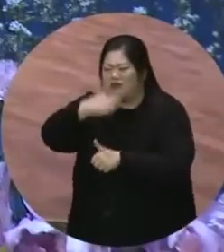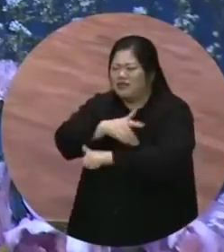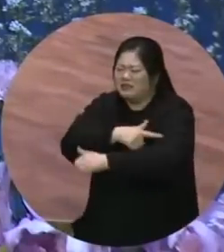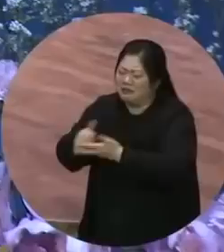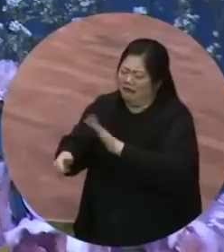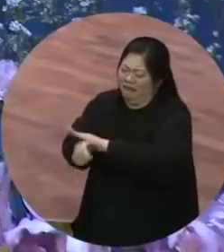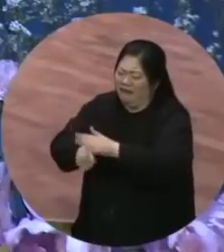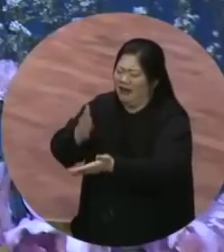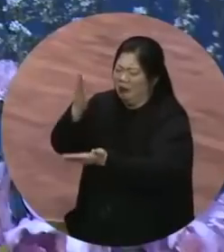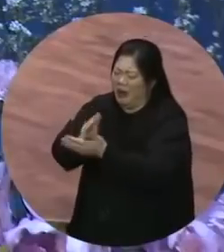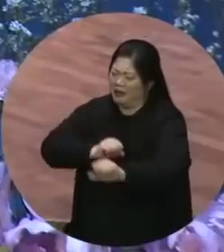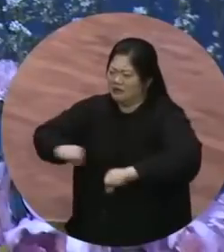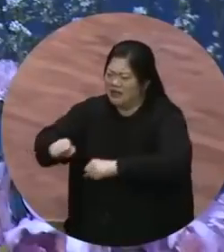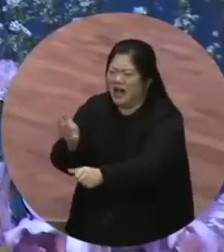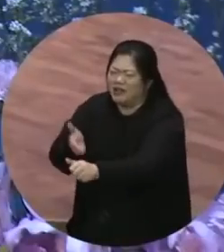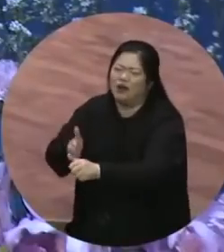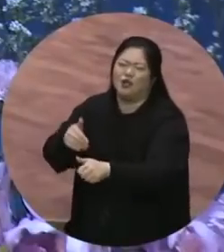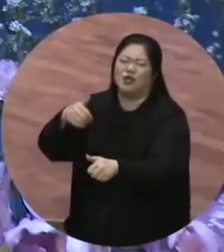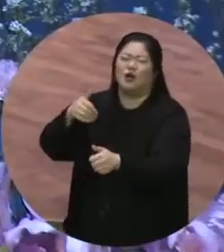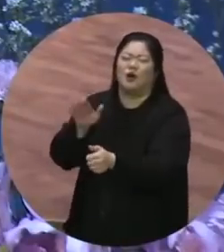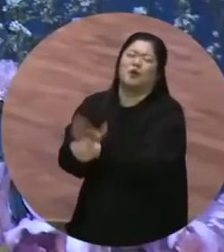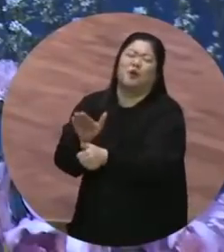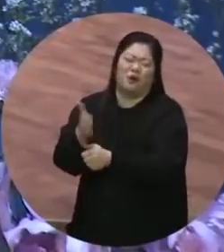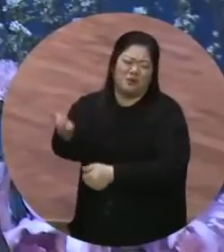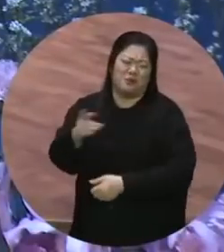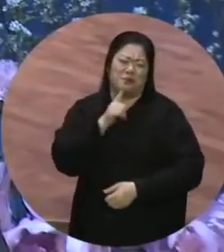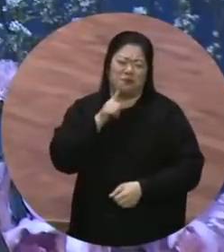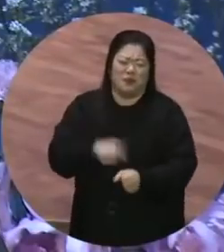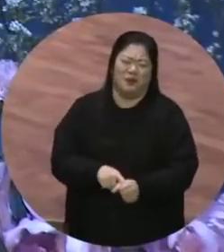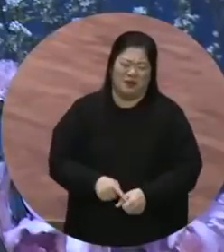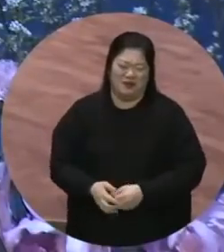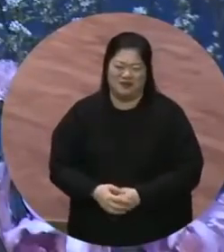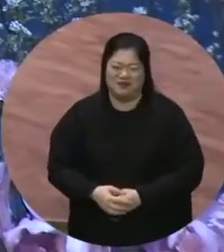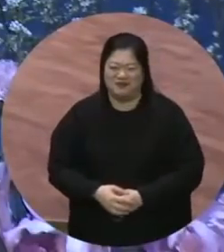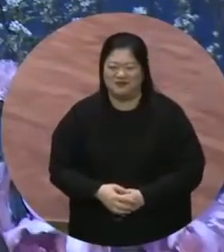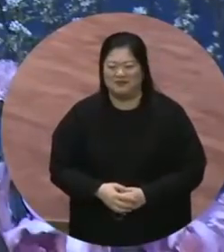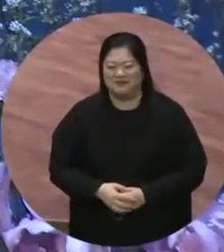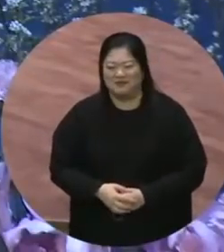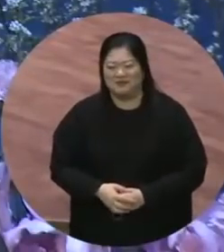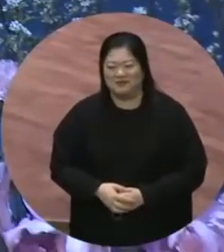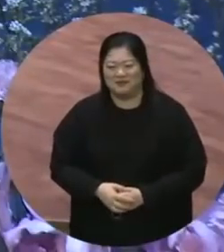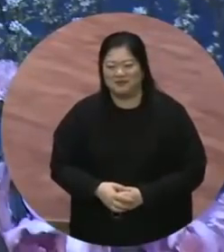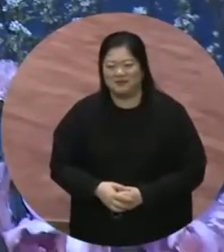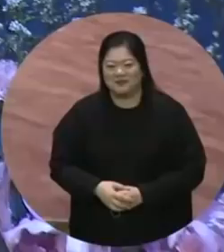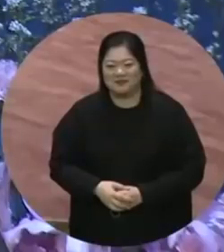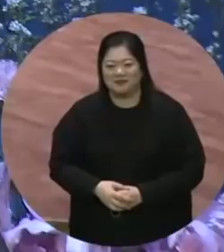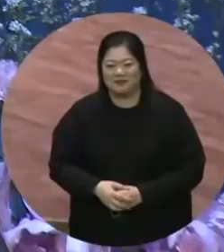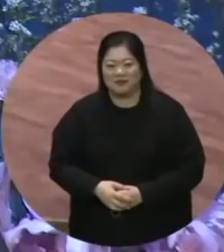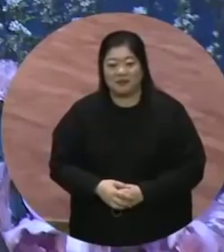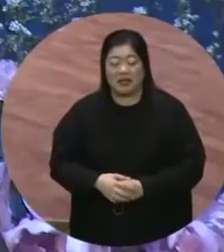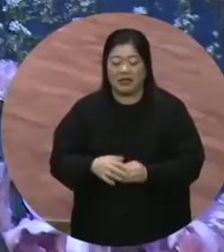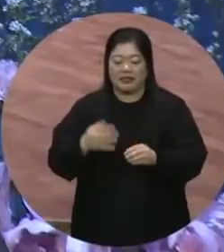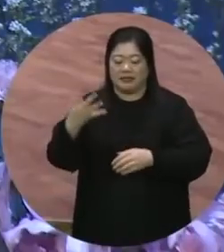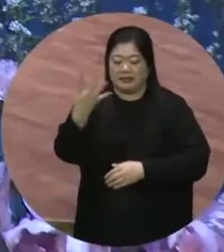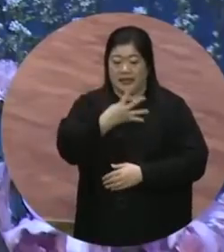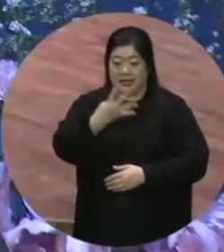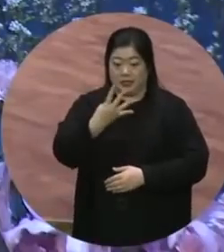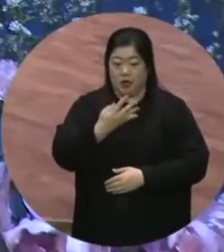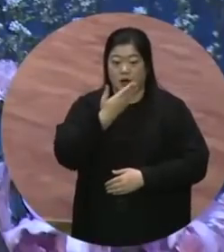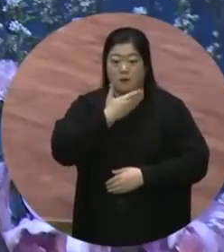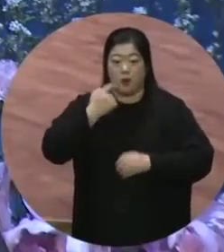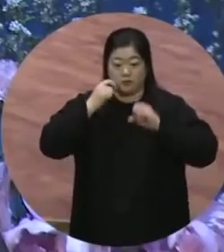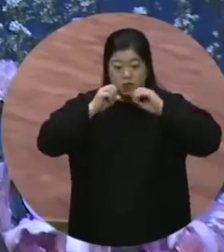오늘 세미나 참석을 해서 정말 사천 말씀 운동과 237 나라 이 복음화를